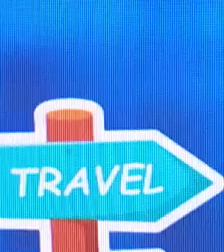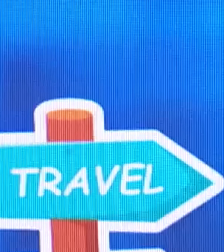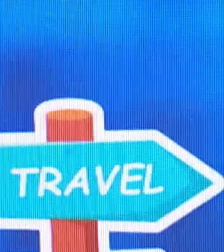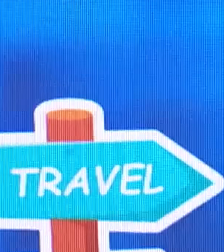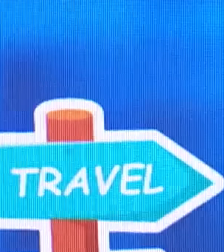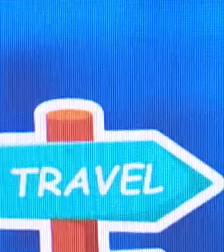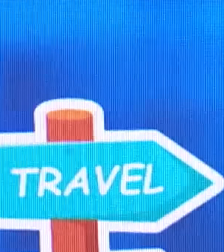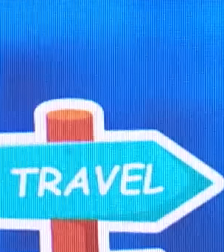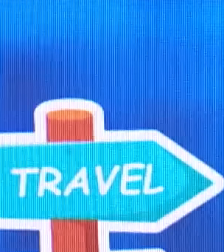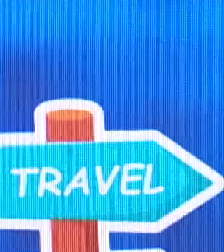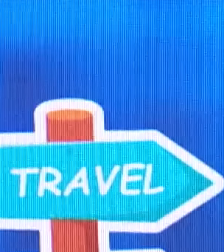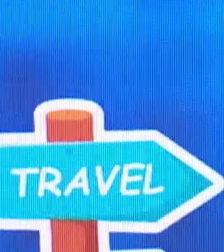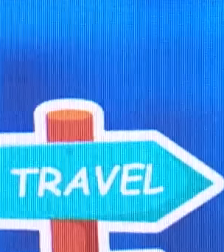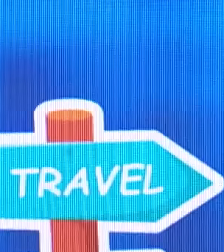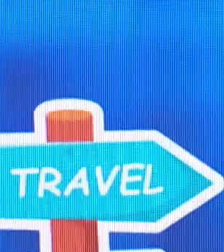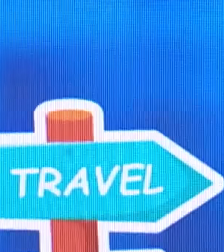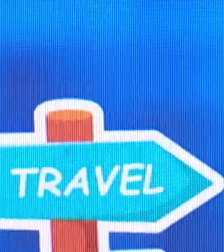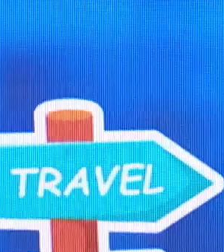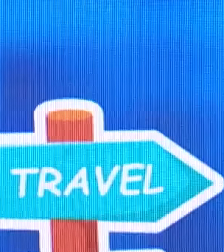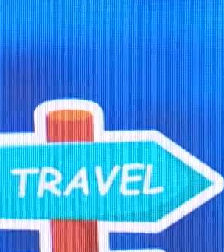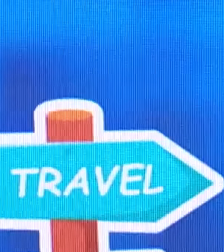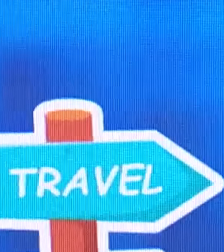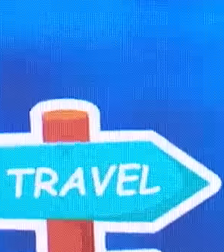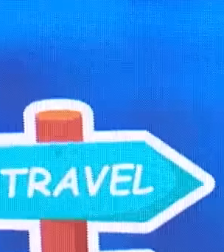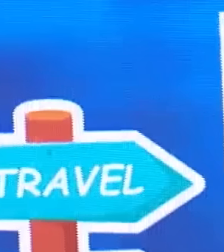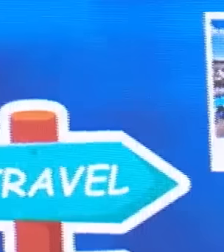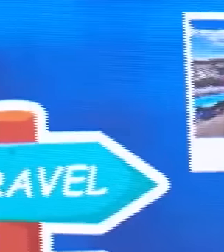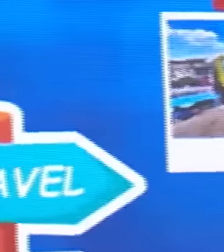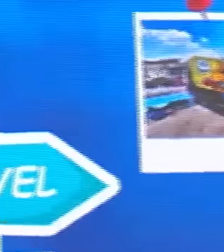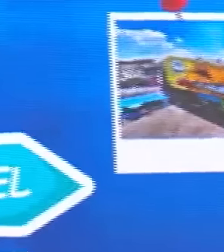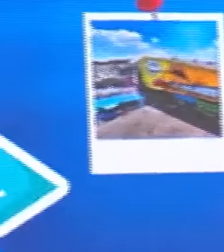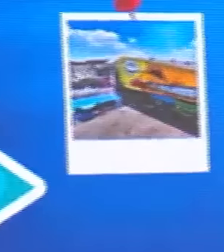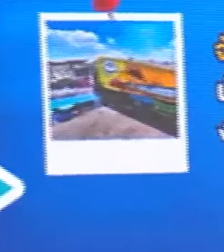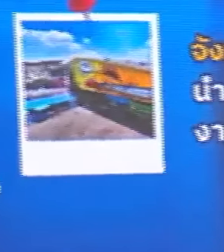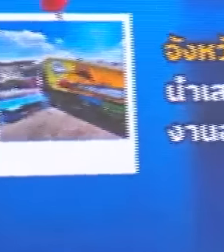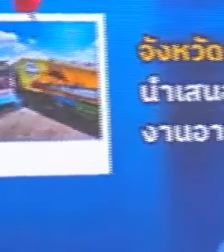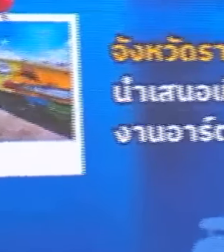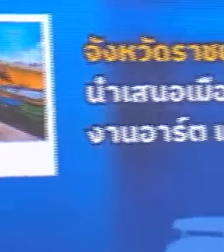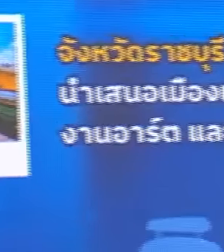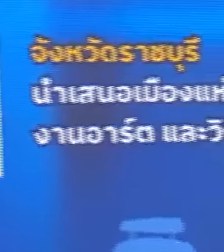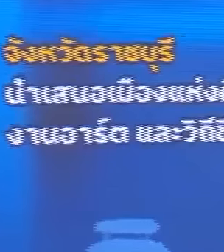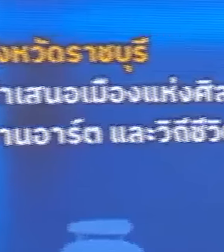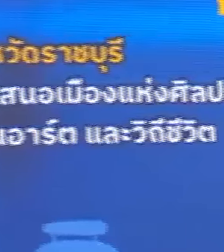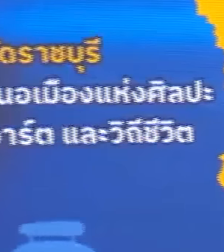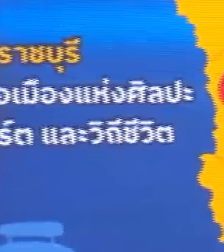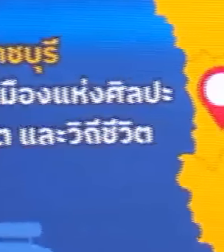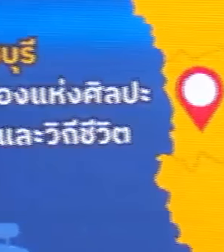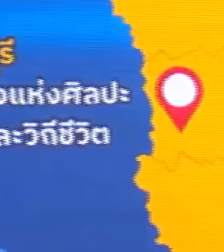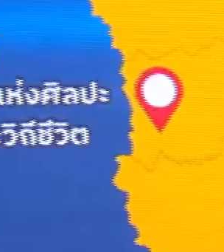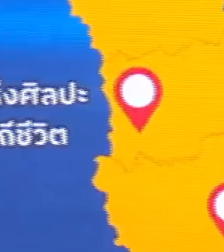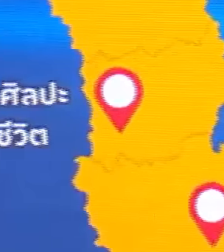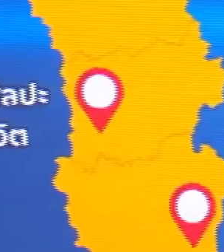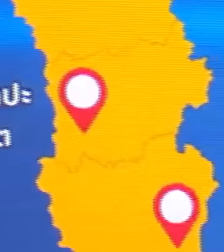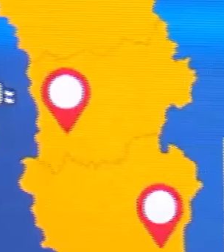ของงานอาร์ตรวมไปถึงวิถีชีวิตผู้คนของราชบุรีนะคะส่วนนี้ค่ะสุพรรณบุรีนะคะเป็นเมืองแห่งดนตรี